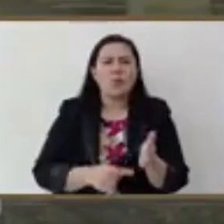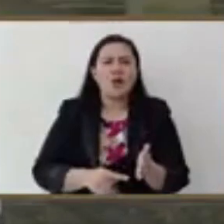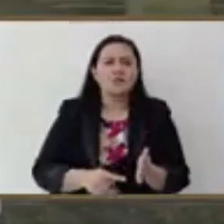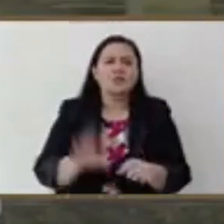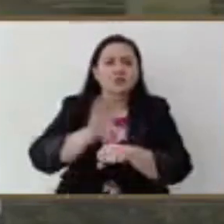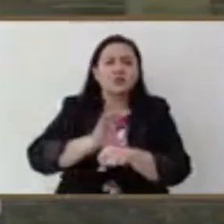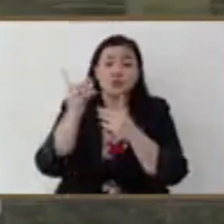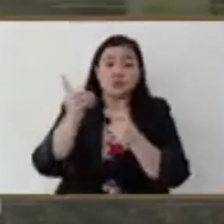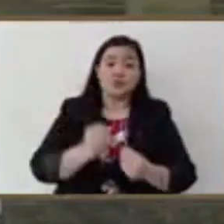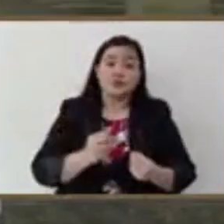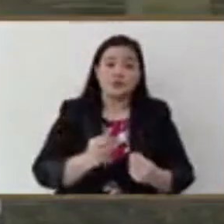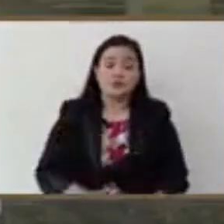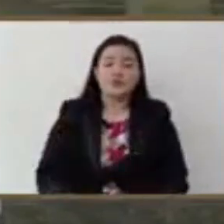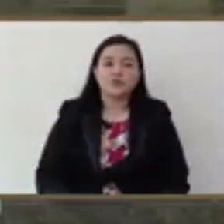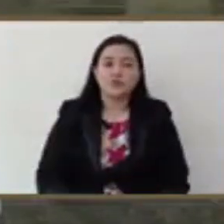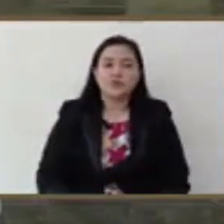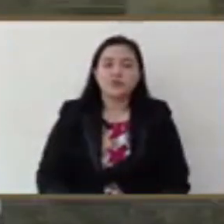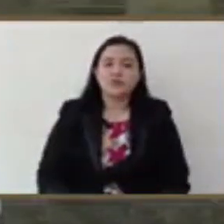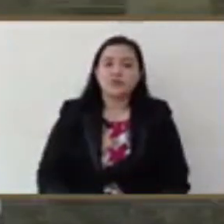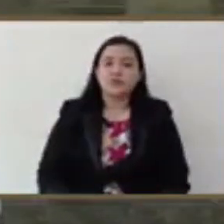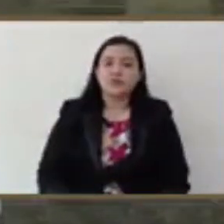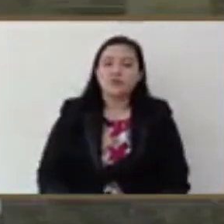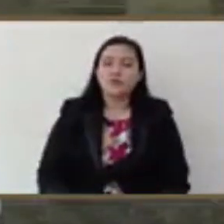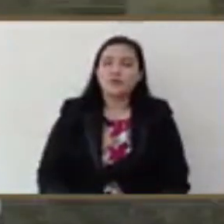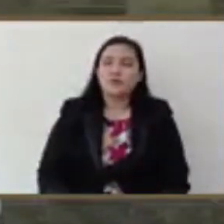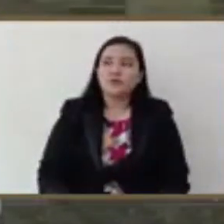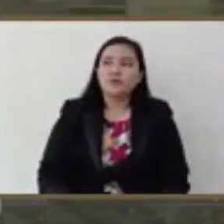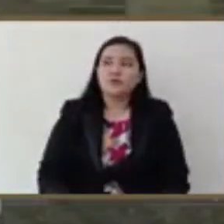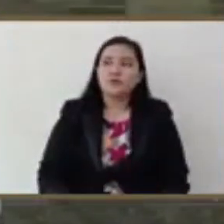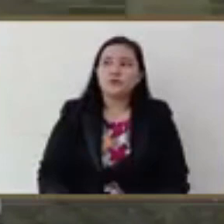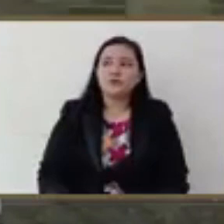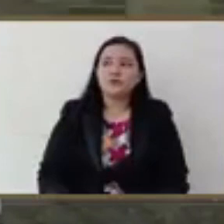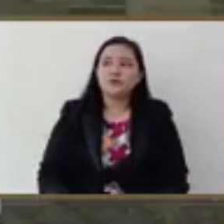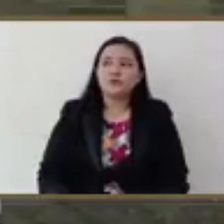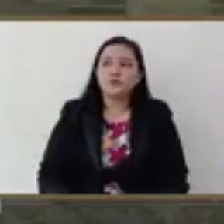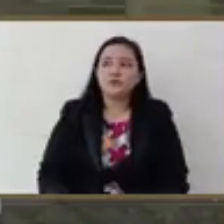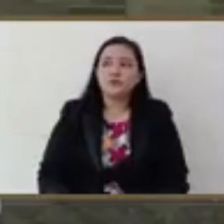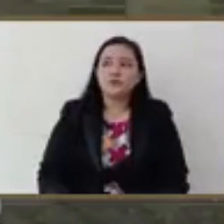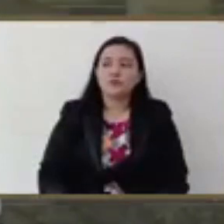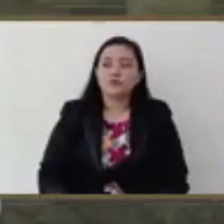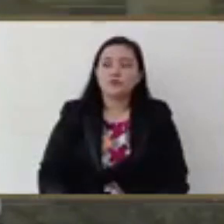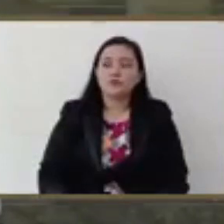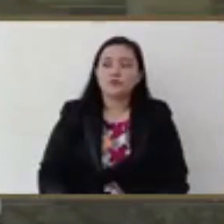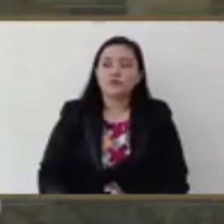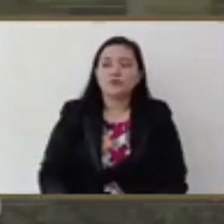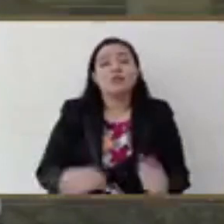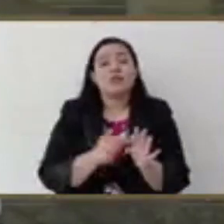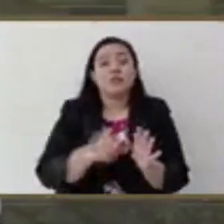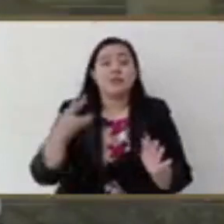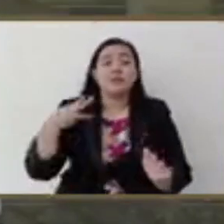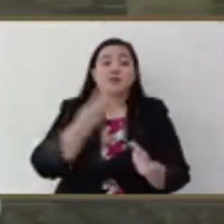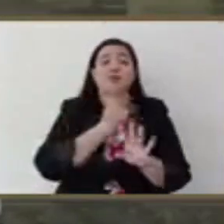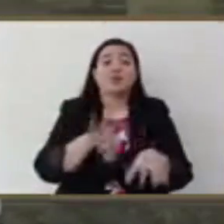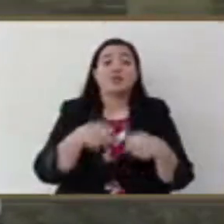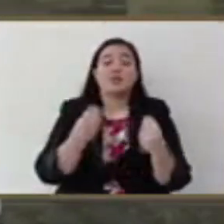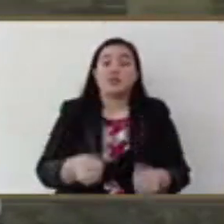mang organization, grupo, asimbleya, mga kapatid, no? Ginagamit lang natin, minsan dinidefine natin ang church para